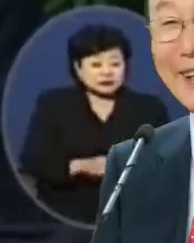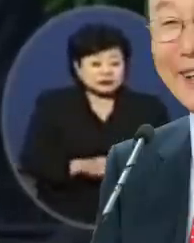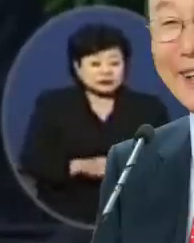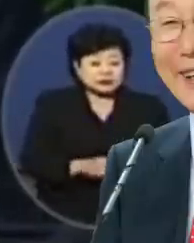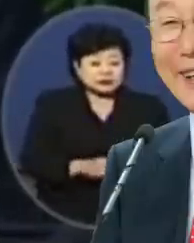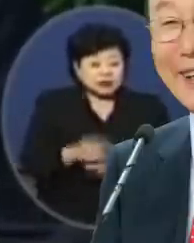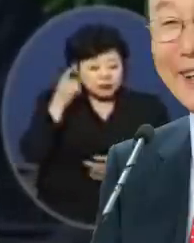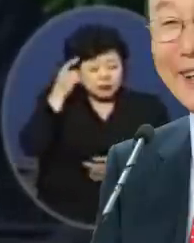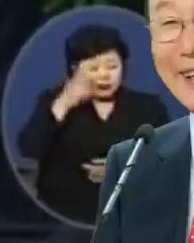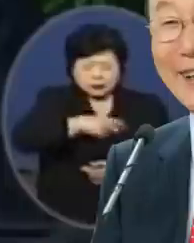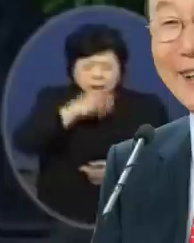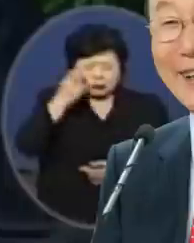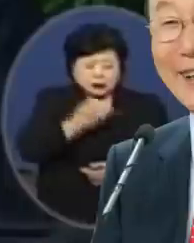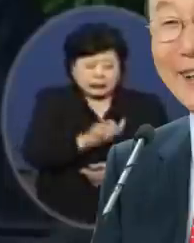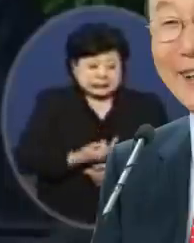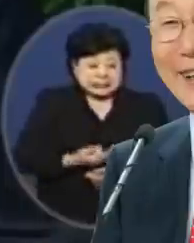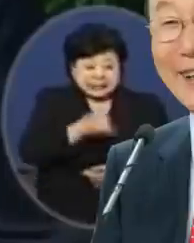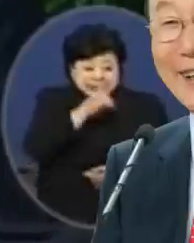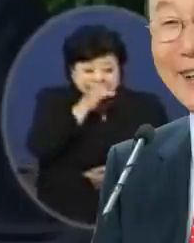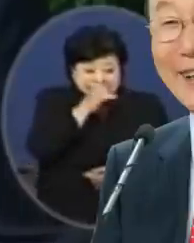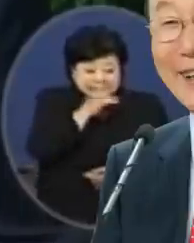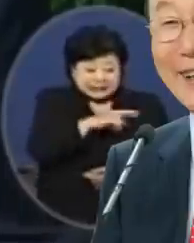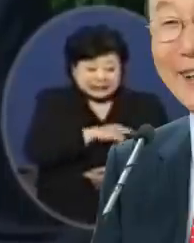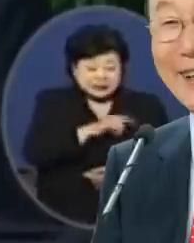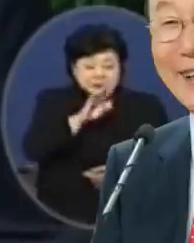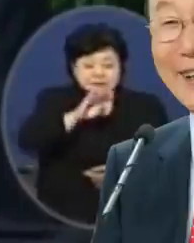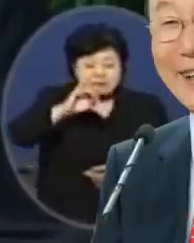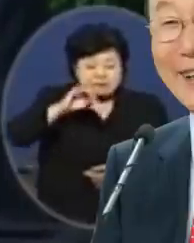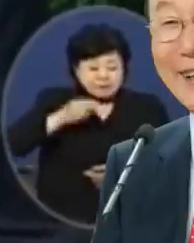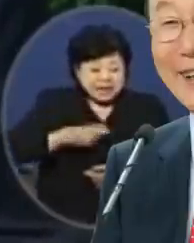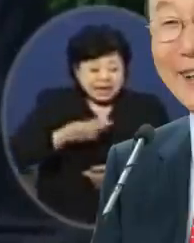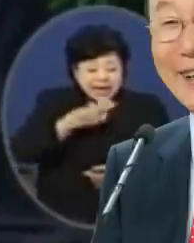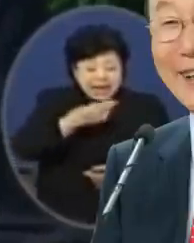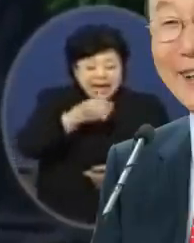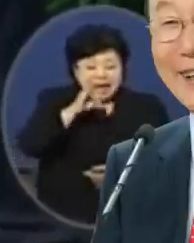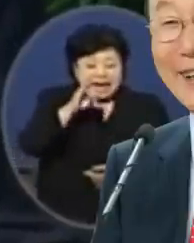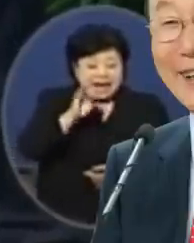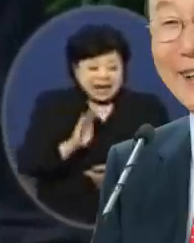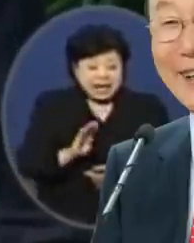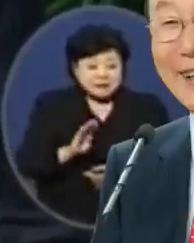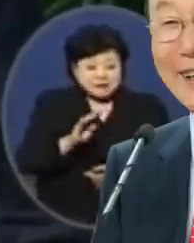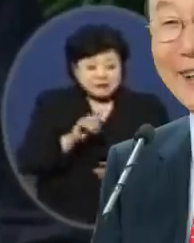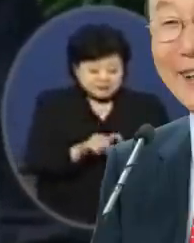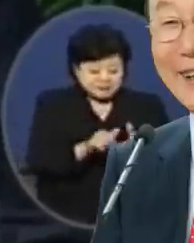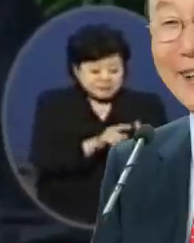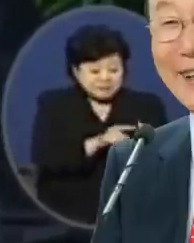상당히 머리가 좋은 제자가 있는데 이름이 빌립이었습니다.